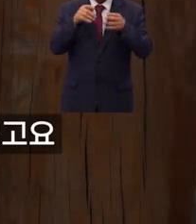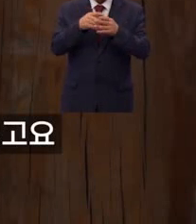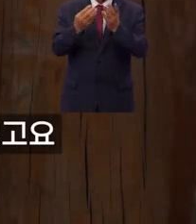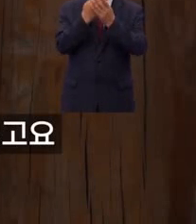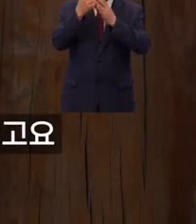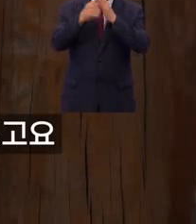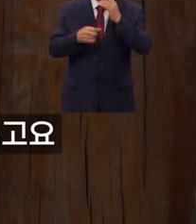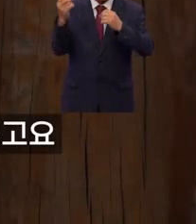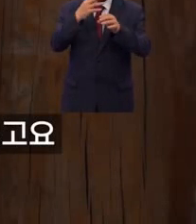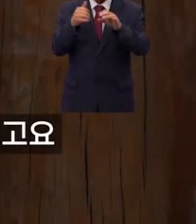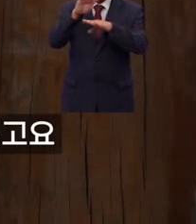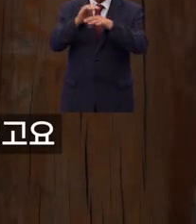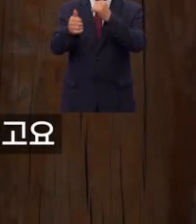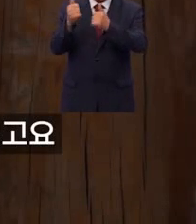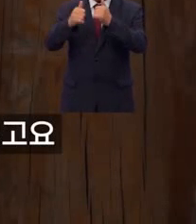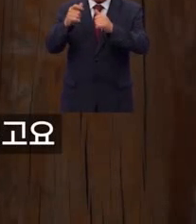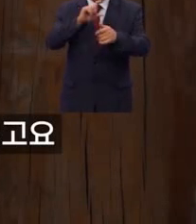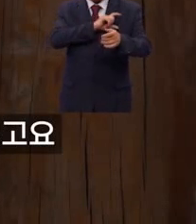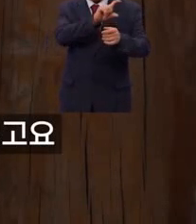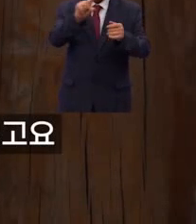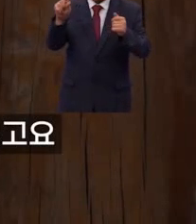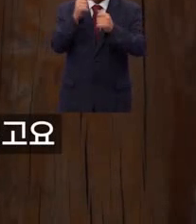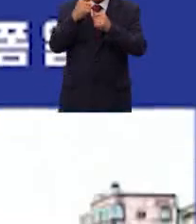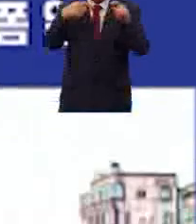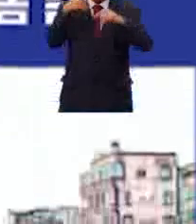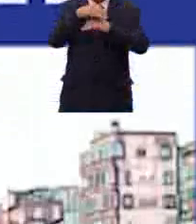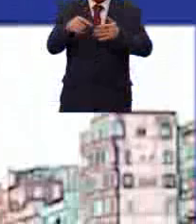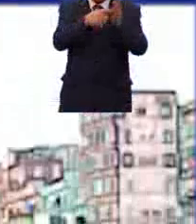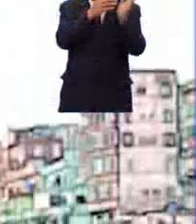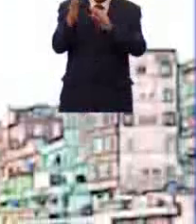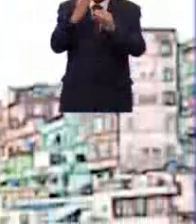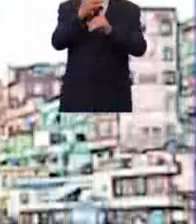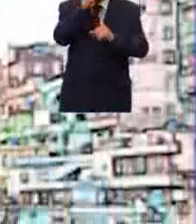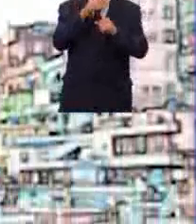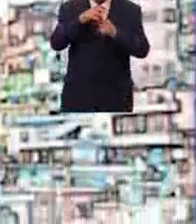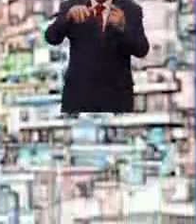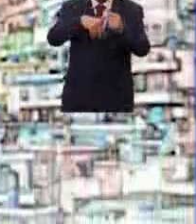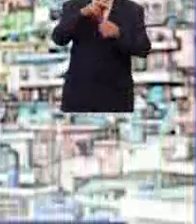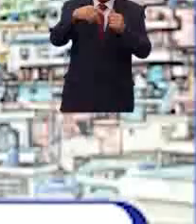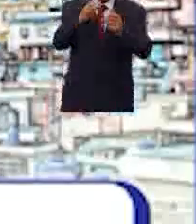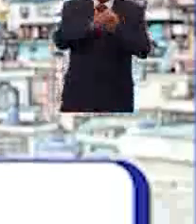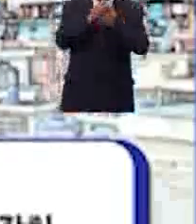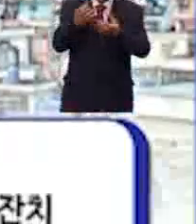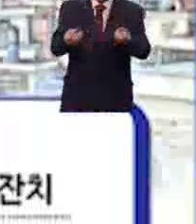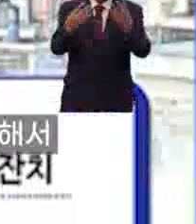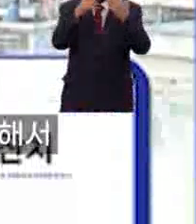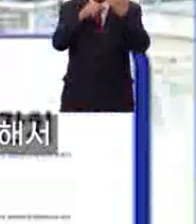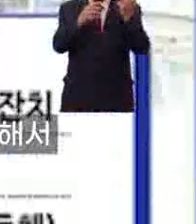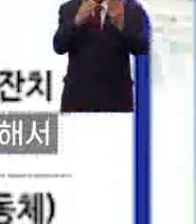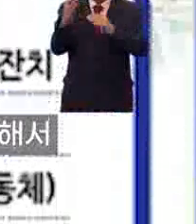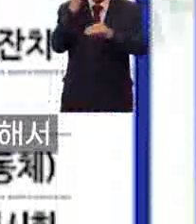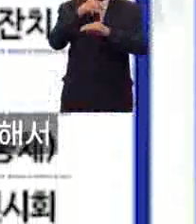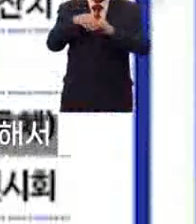다시 재도전이라는 슬로건으로 정책 제안을 준비를 하고 있고요. 두 번째로는 주민 화합 잔치를 8월 중에 준비하고 있습니다.